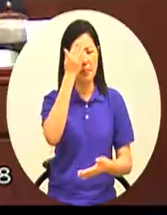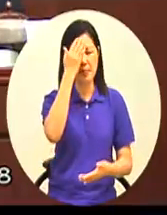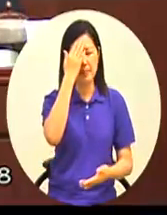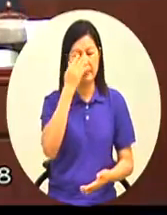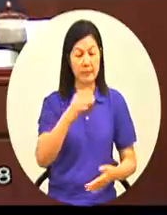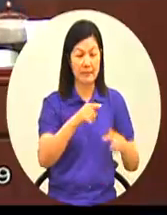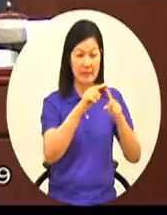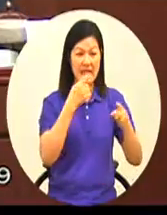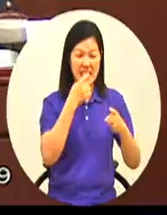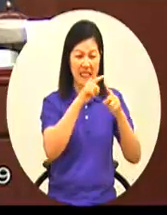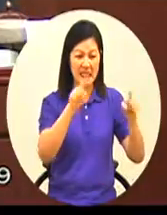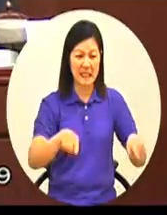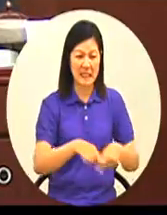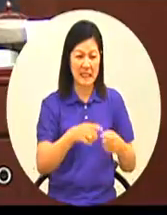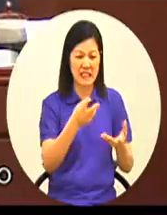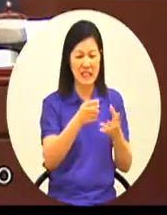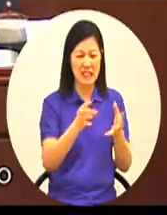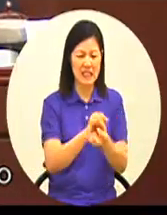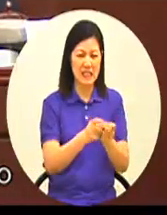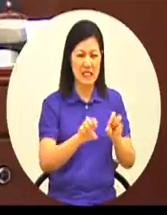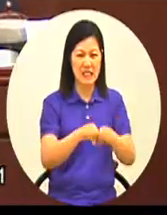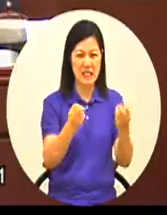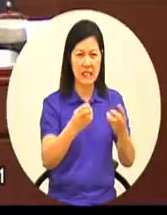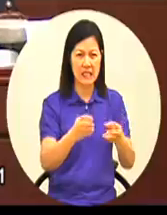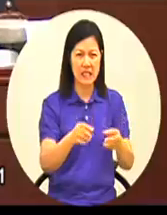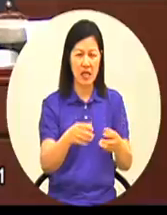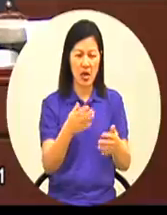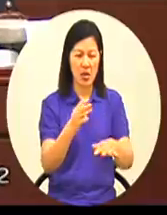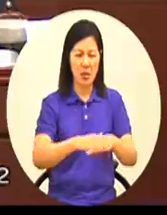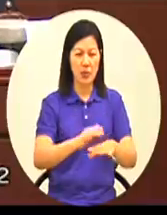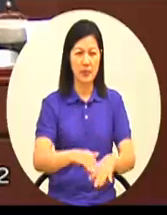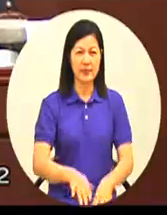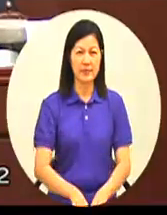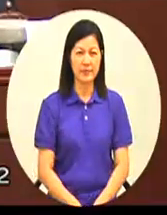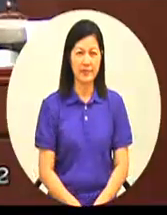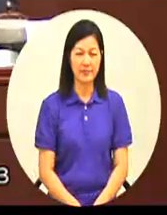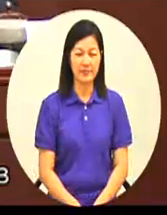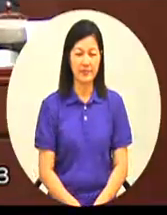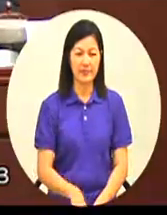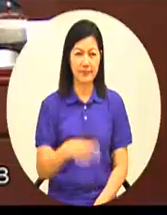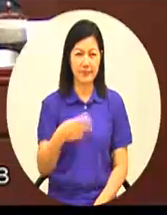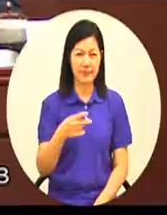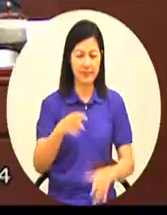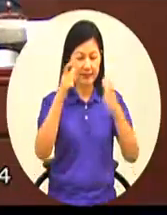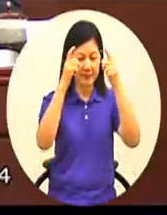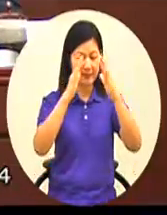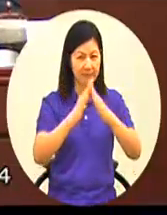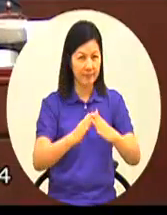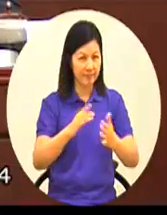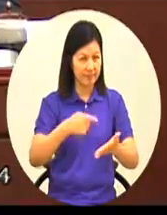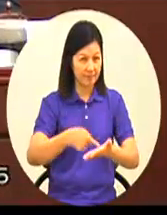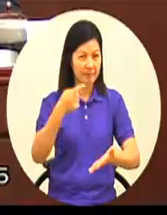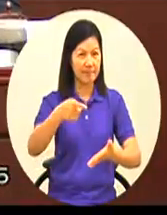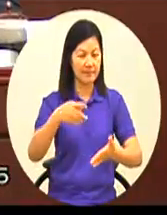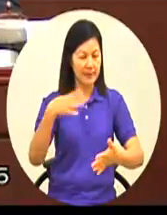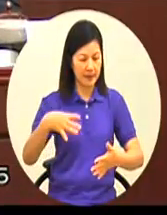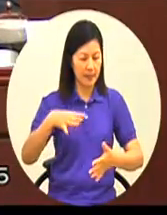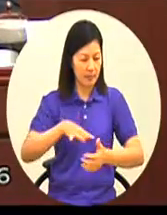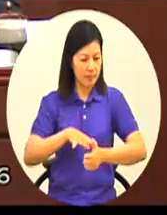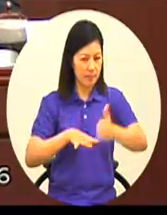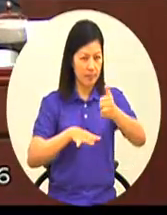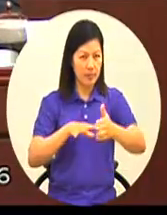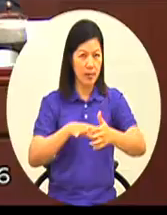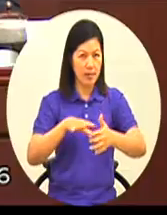能得不归刚的派去啊，破去啊。所以跟议员报告，我们高雄市这一次又再次率全国之